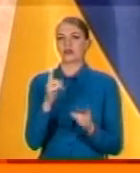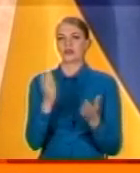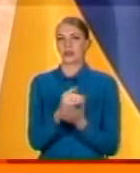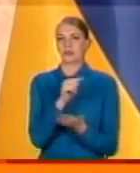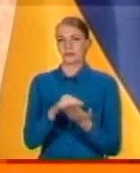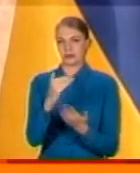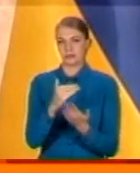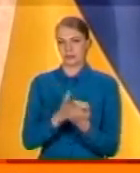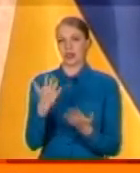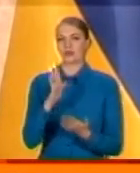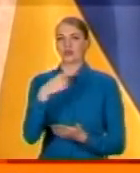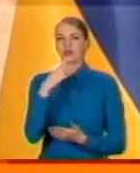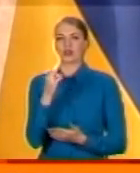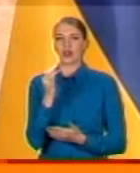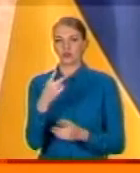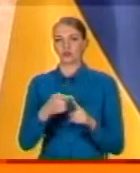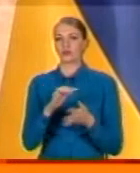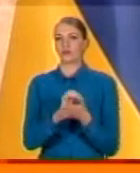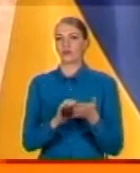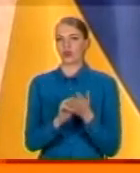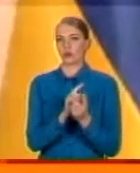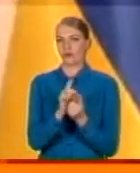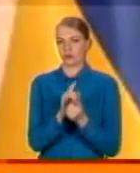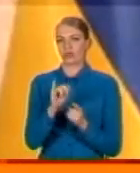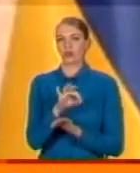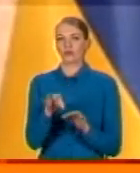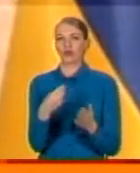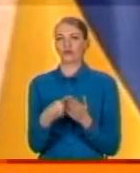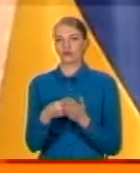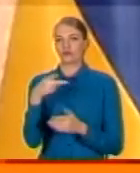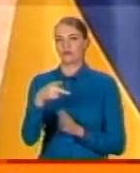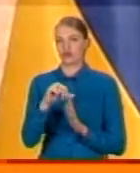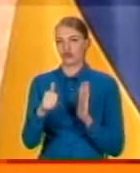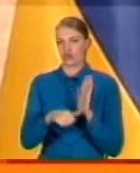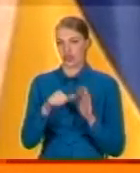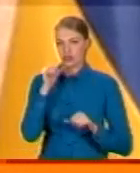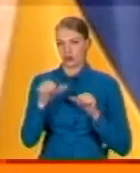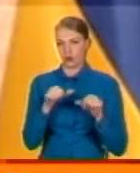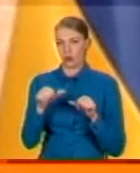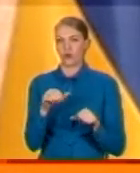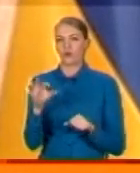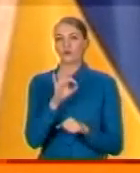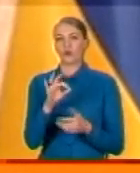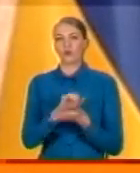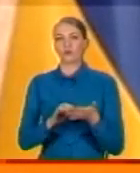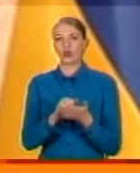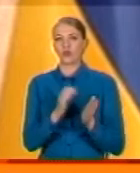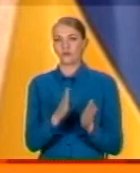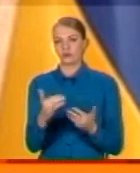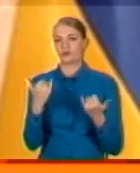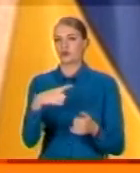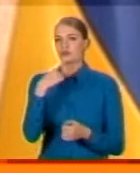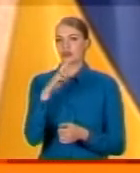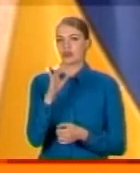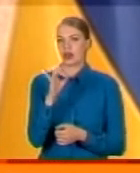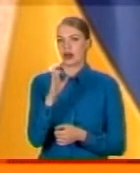про які говоритиме Яценюк. Це податкова реформа і це проект бюджету 2016 року. Власне, про податкову реформу сьогодні говорила і